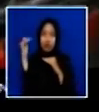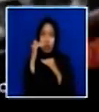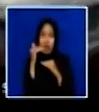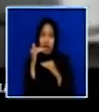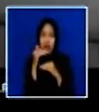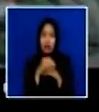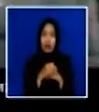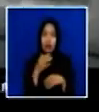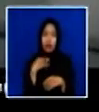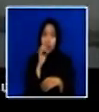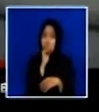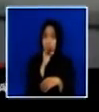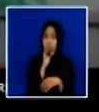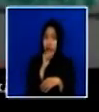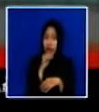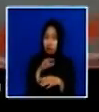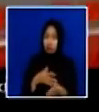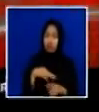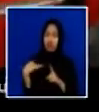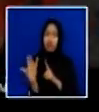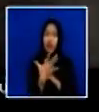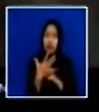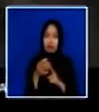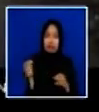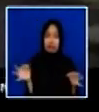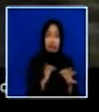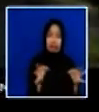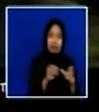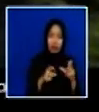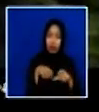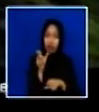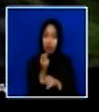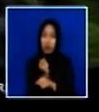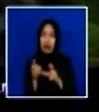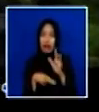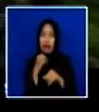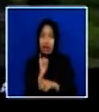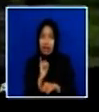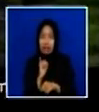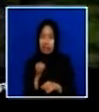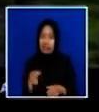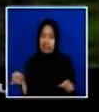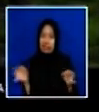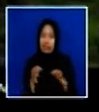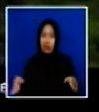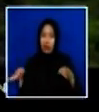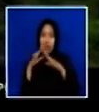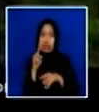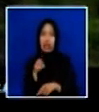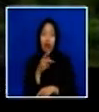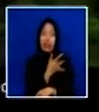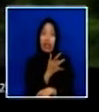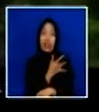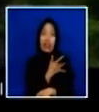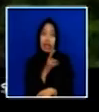menghimbau kepada warga yang berada di sepanjang sungai yang dilintasi banjir lahar dingin Gunung Semeru agar selalu hati-hati dan waspada